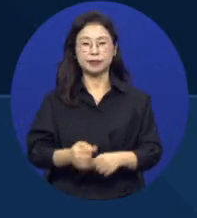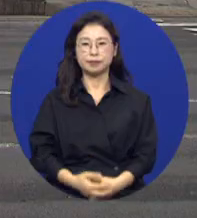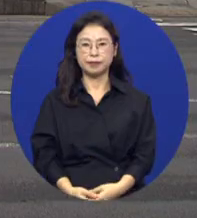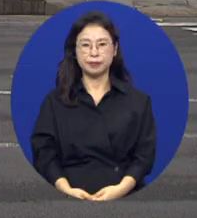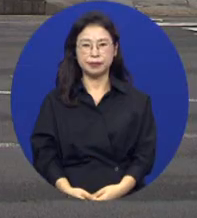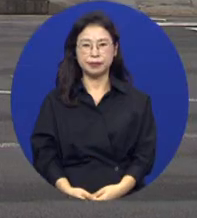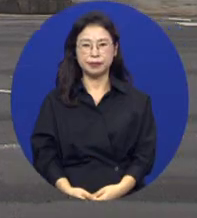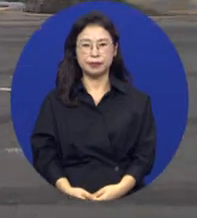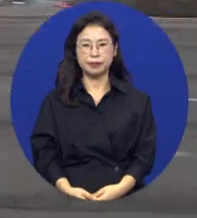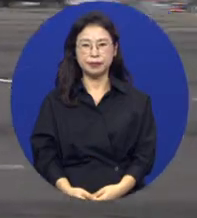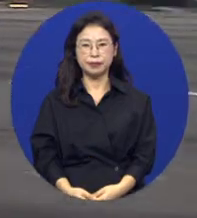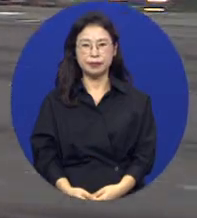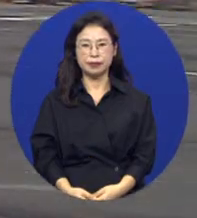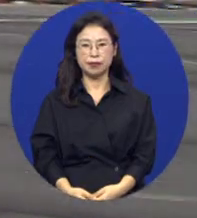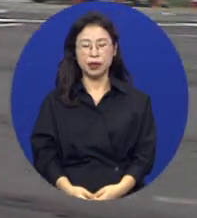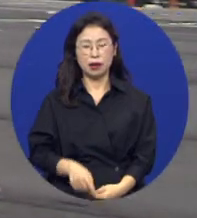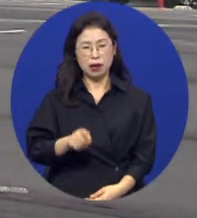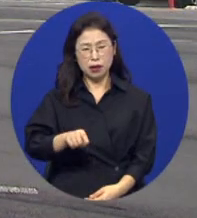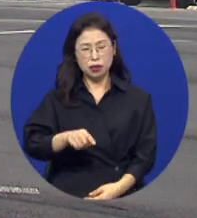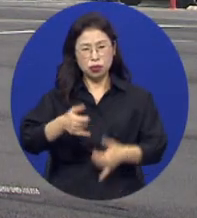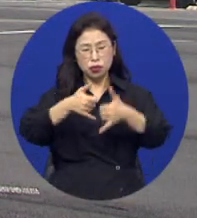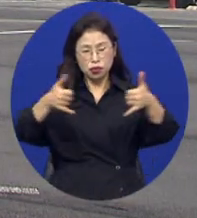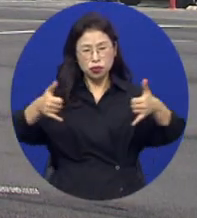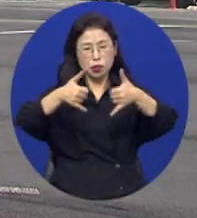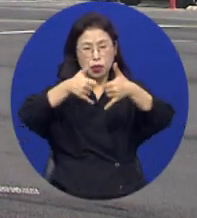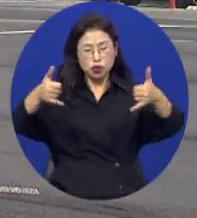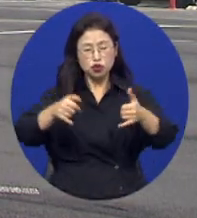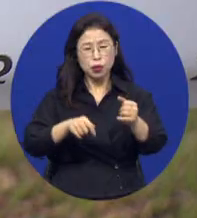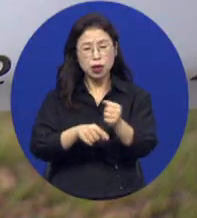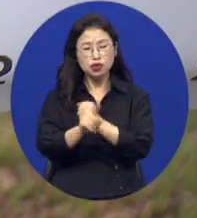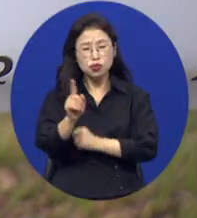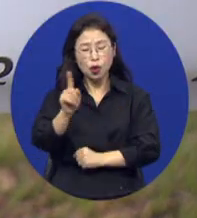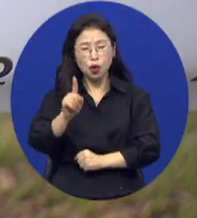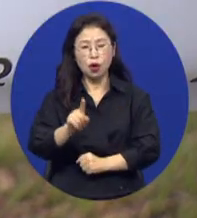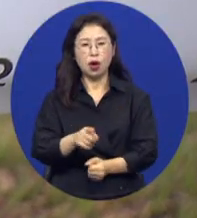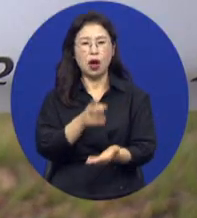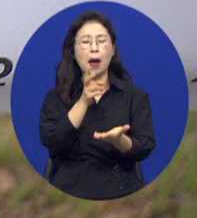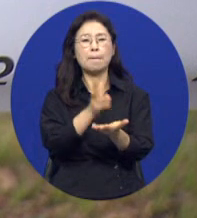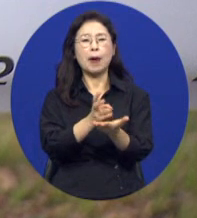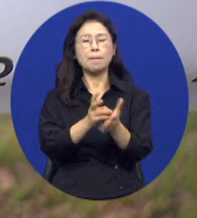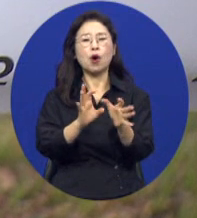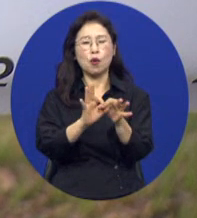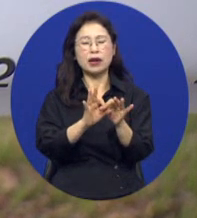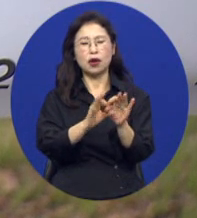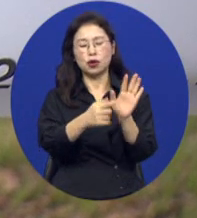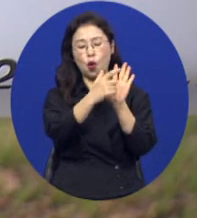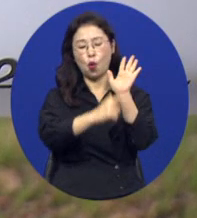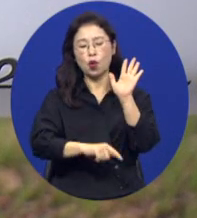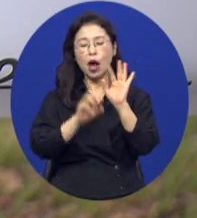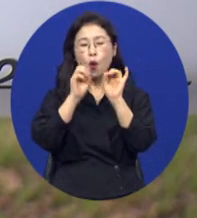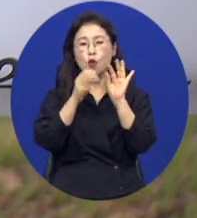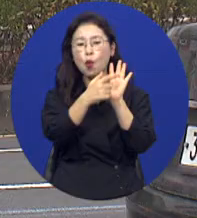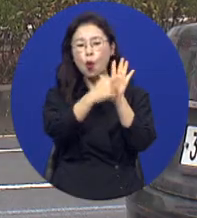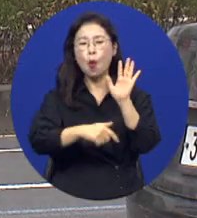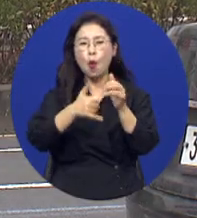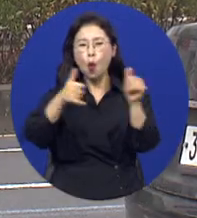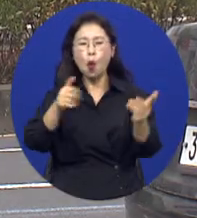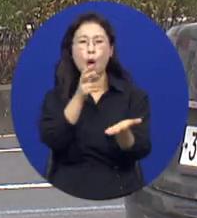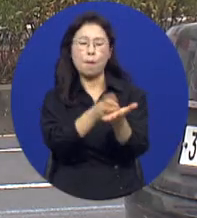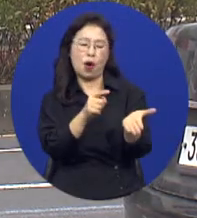실책이죠 그런데도이 같은 현수막이 걸릴 수 있는 건 개정된 옥외 광고물법 때문입니다